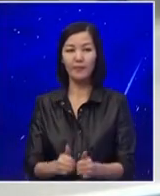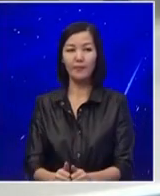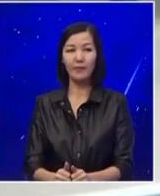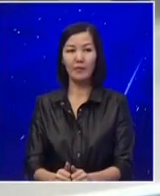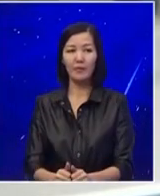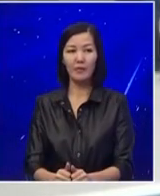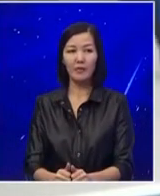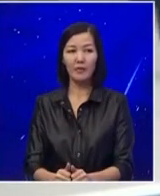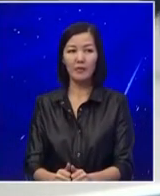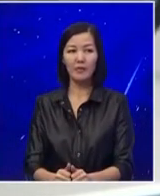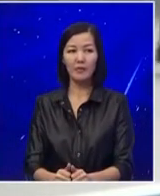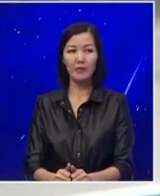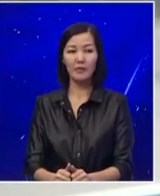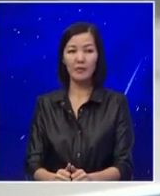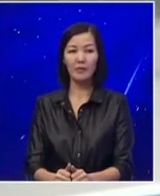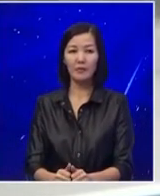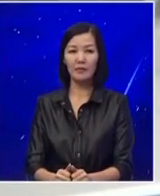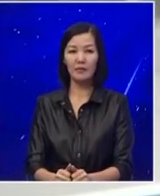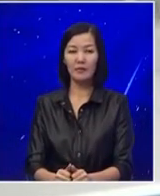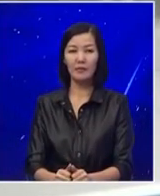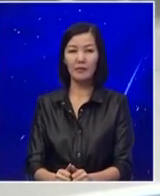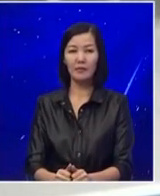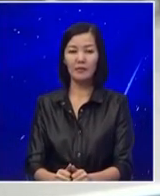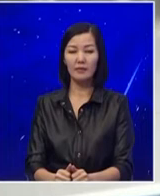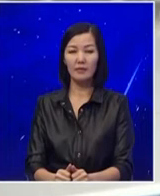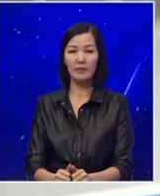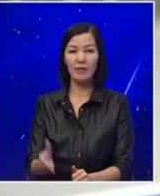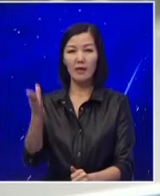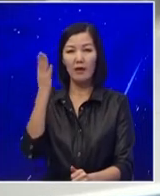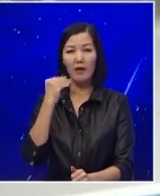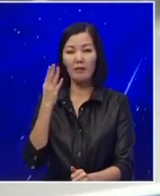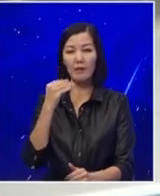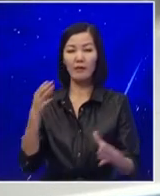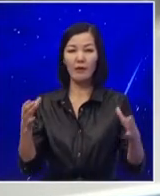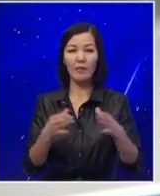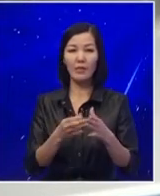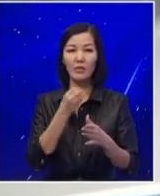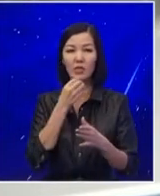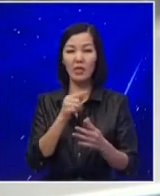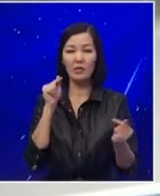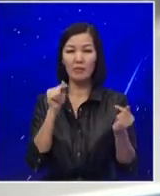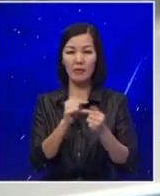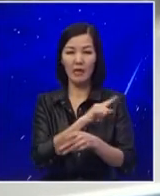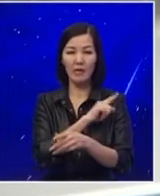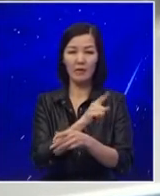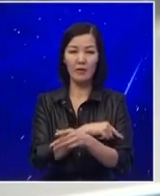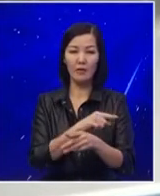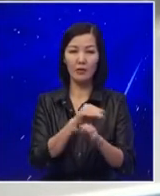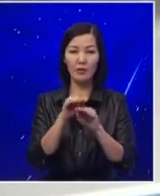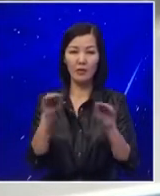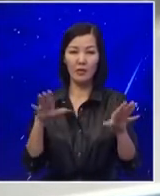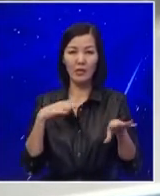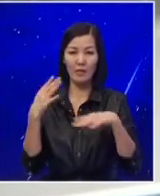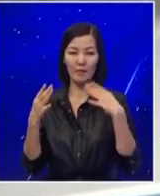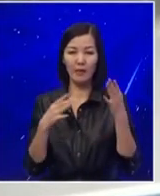Хороший соперник, достойный Алматы сейчас на хорошем уровне себя показывает. Алматы командасы жақсы қарсылас. Олар өзін жақсы деңгейде